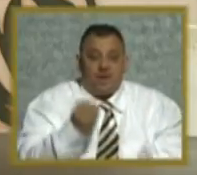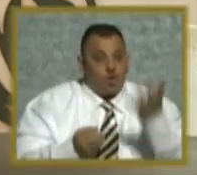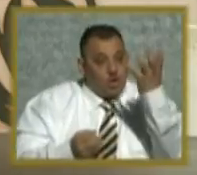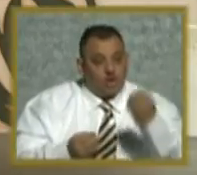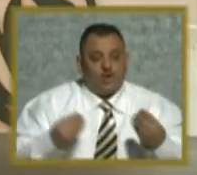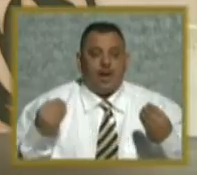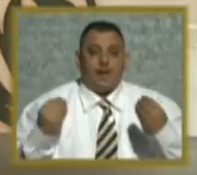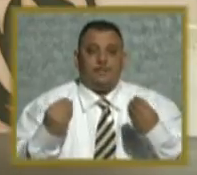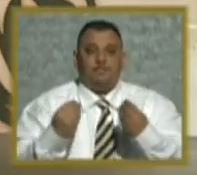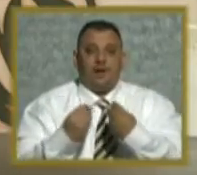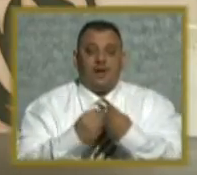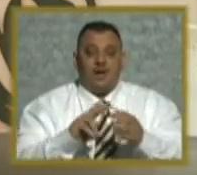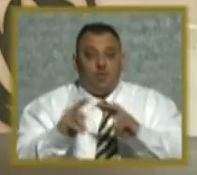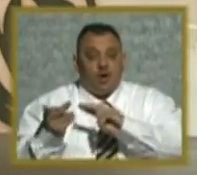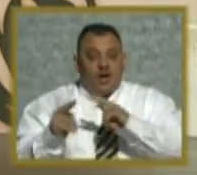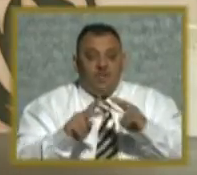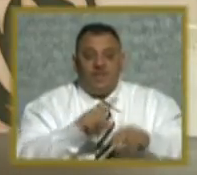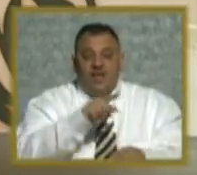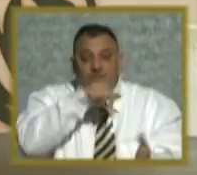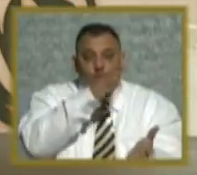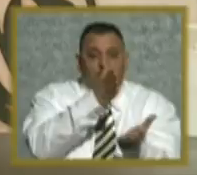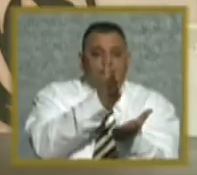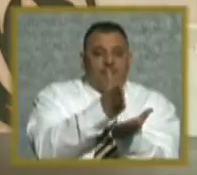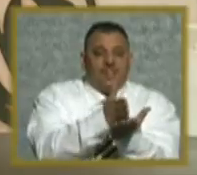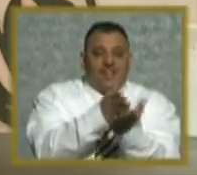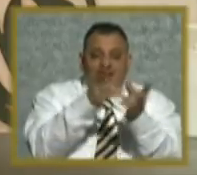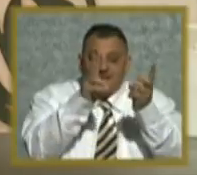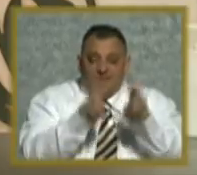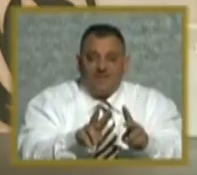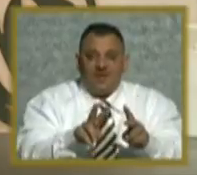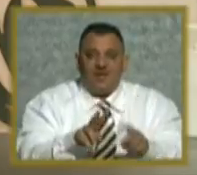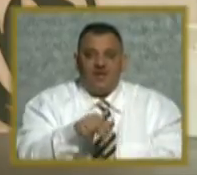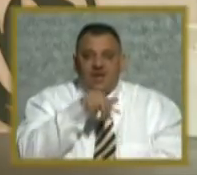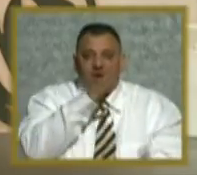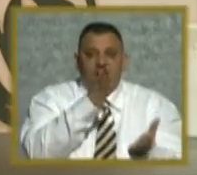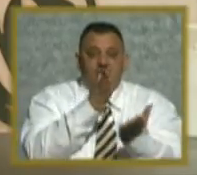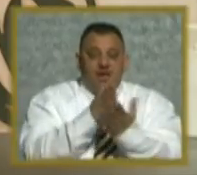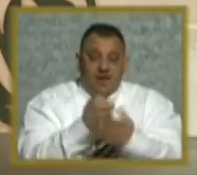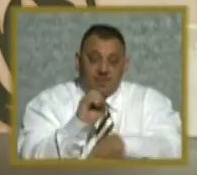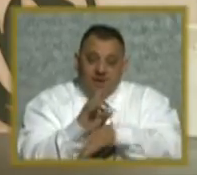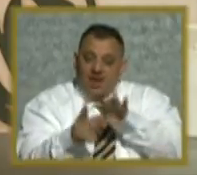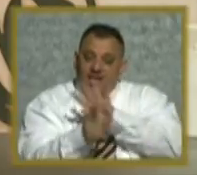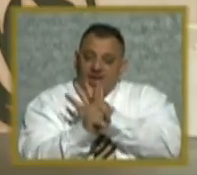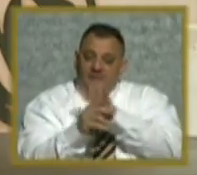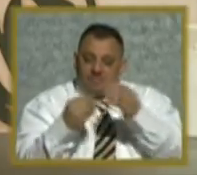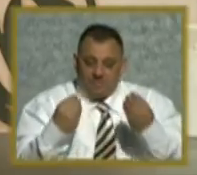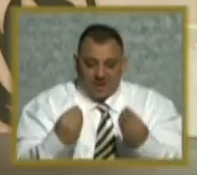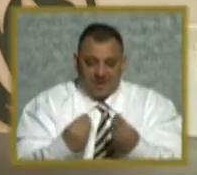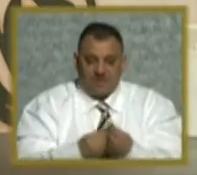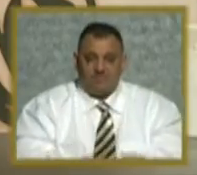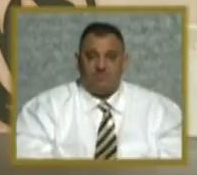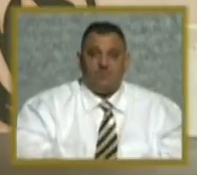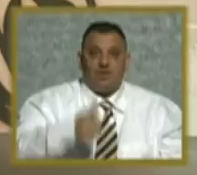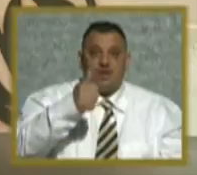ولا تخالف الإمام، هذه هي السنة، هذه هي السنة، لأن النبي عليه الصلاة والسلام أرشدنا إلى متابعة الإمام